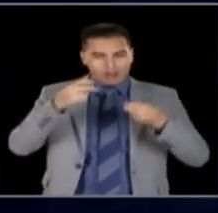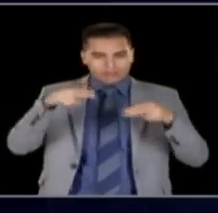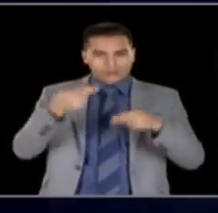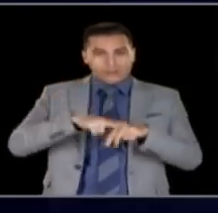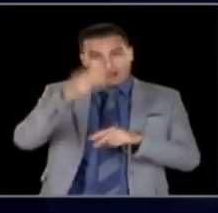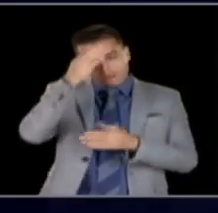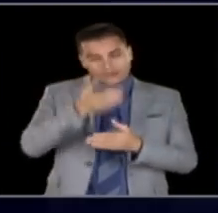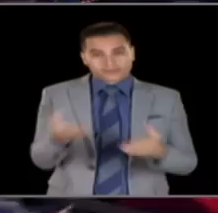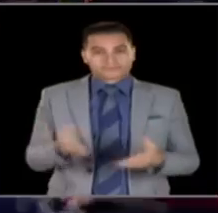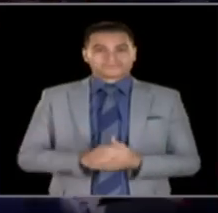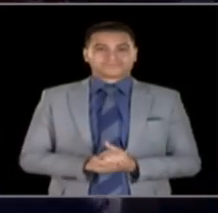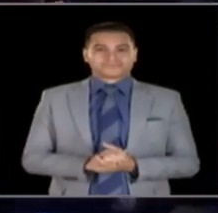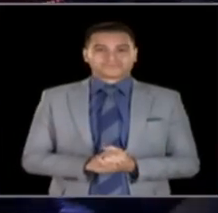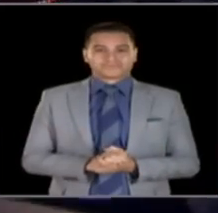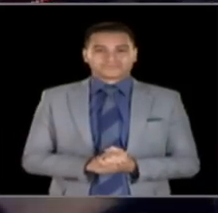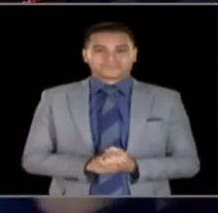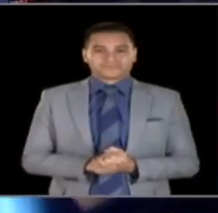الضغط والعباقرة.